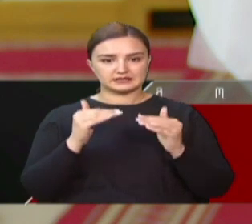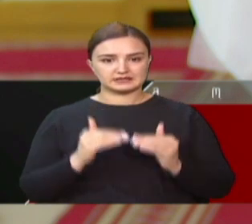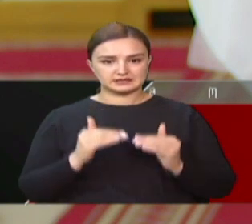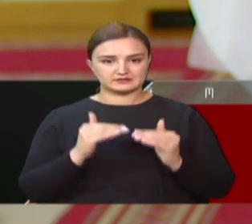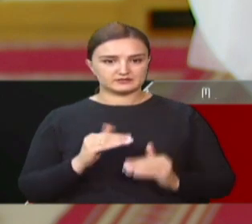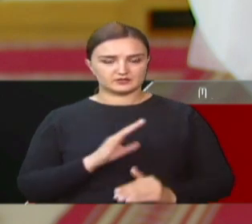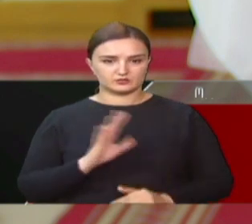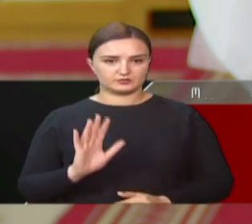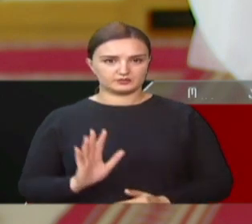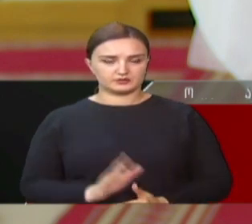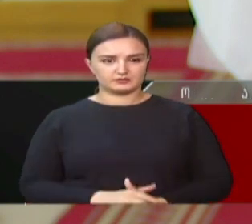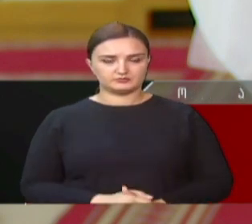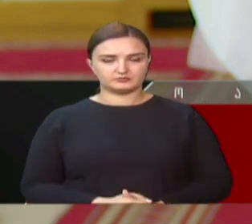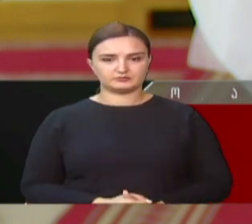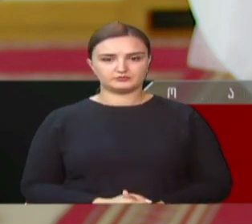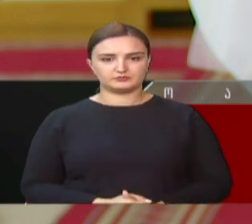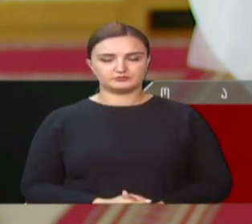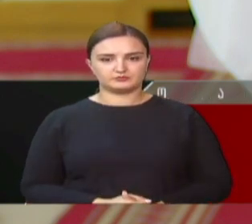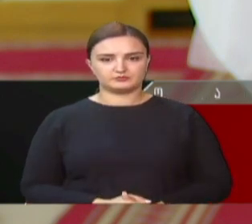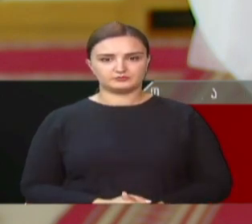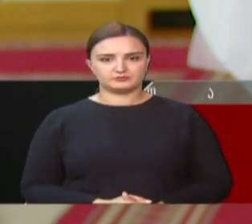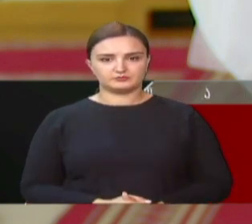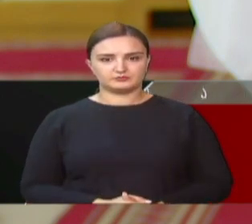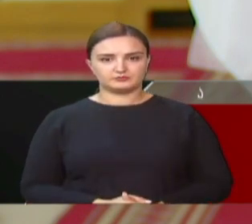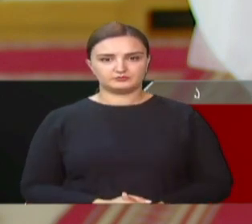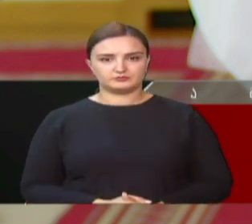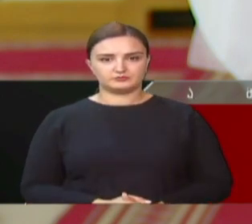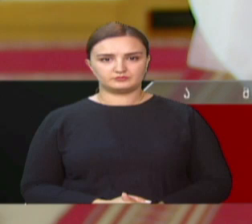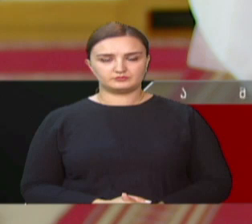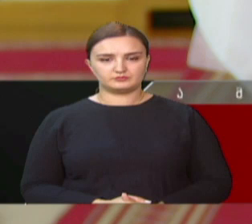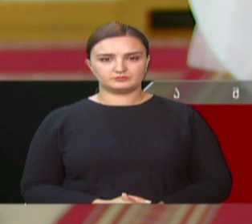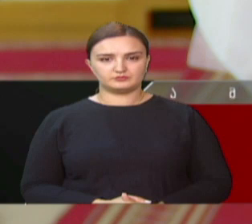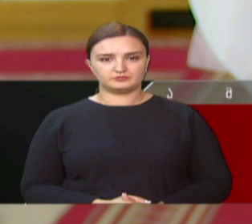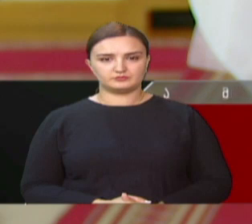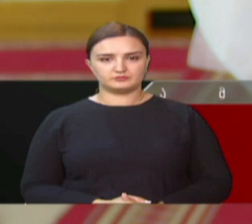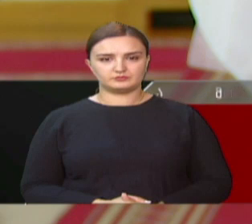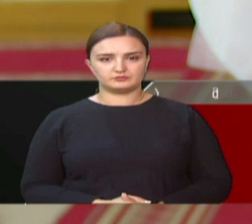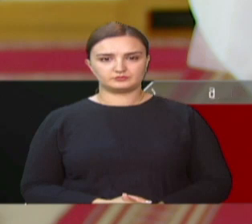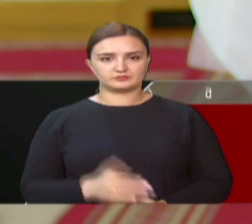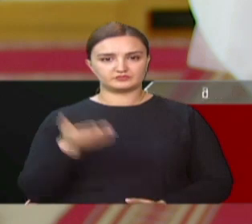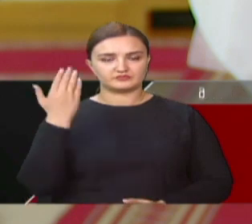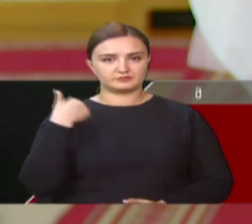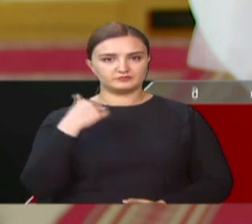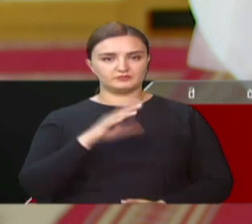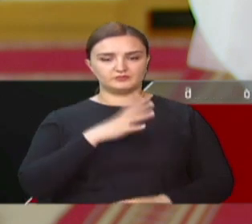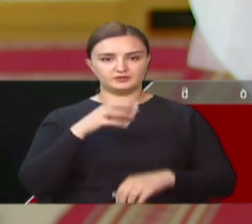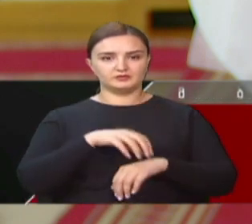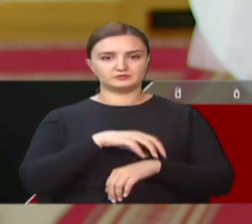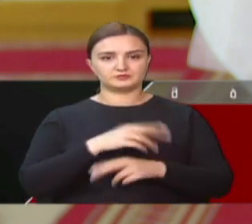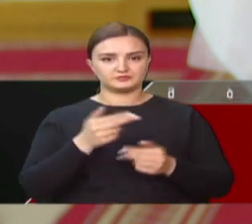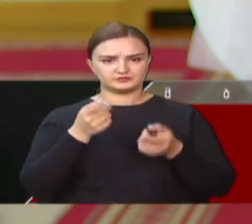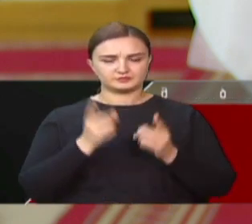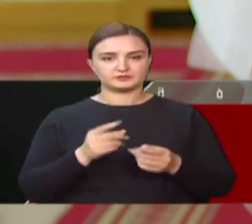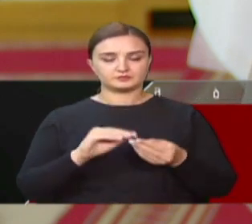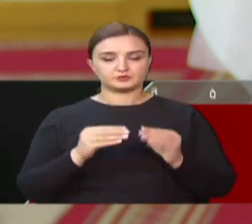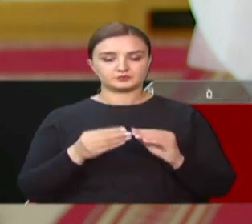განმავლობაში არ მოხდა. მე ვფიქრობ, რომ ეს იყო ძალიან მნიშვნელოვანი, თუმცა როგორც გითხარით, ხა მე მაშინ პარტიას წარმოვადგენდი, რომელსაც ამბობთ ბარიერის პრობლემა